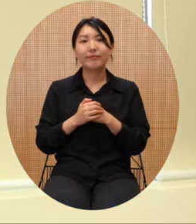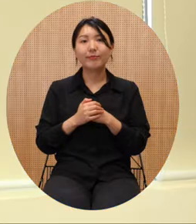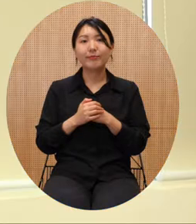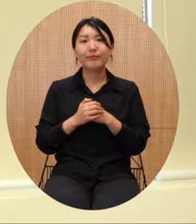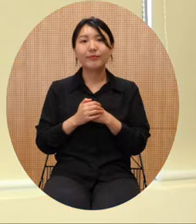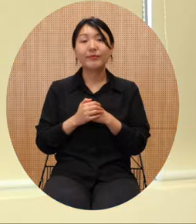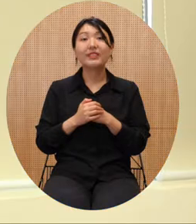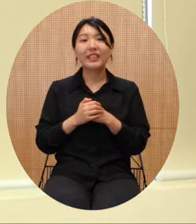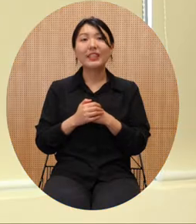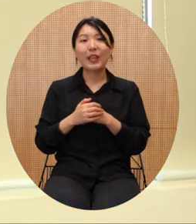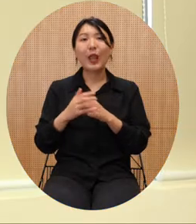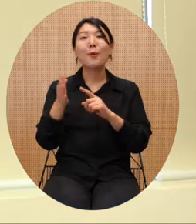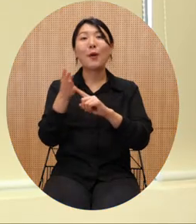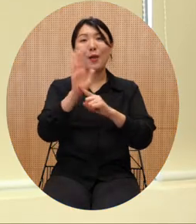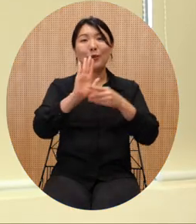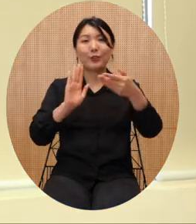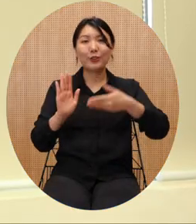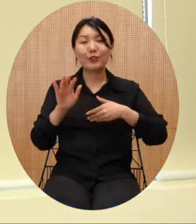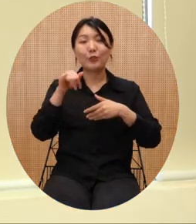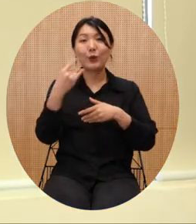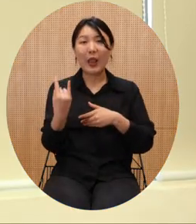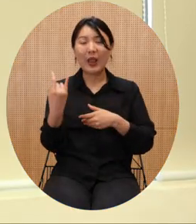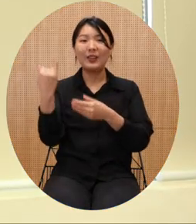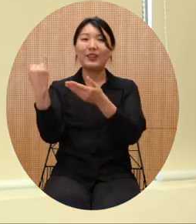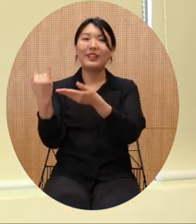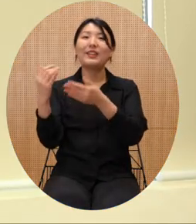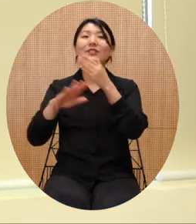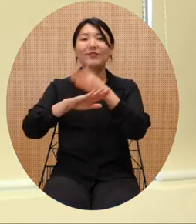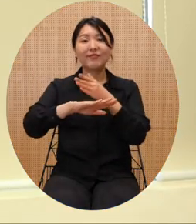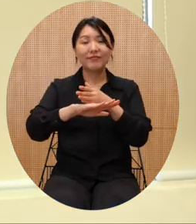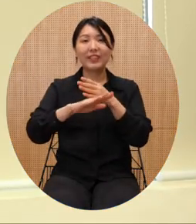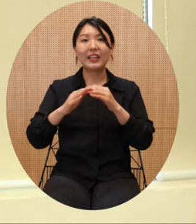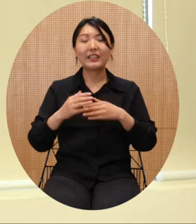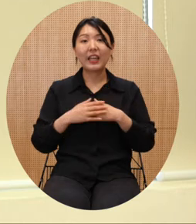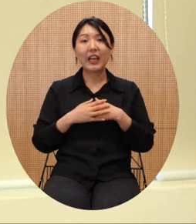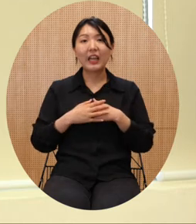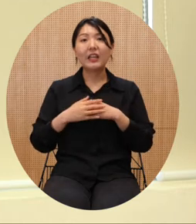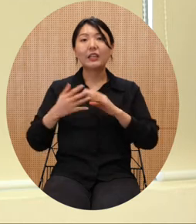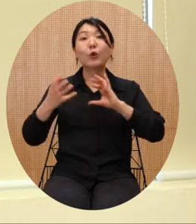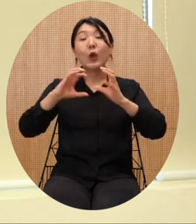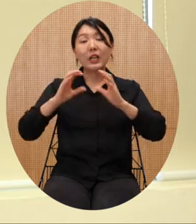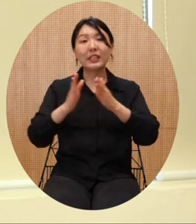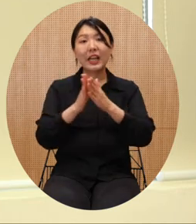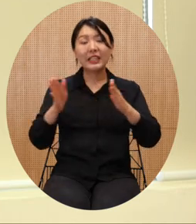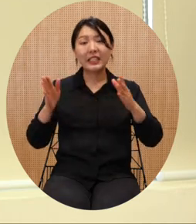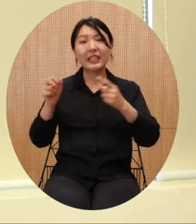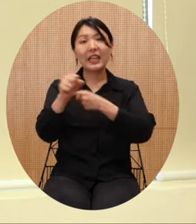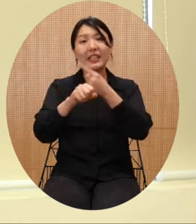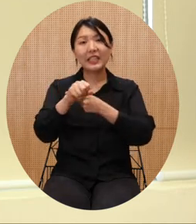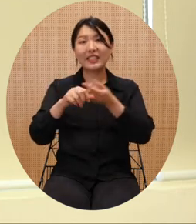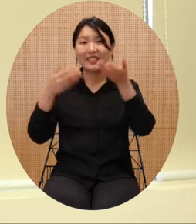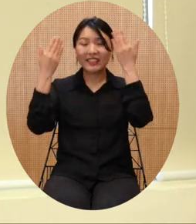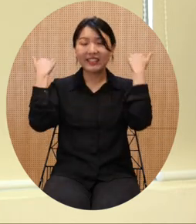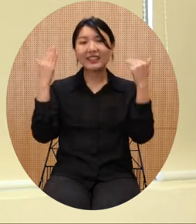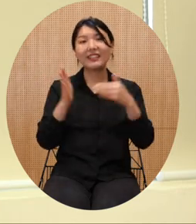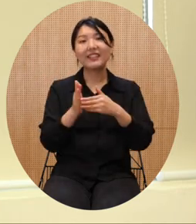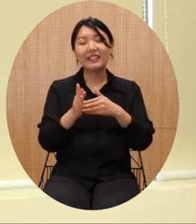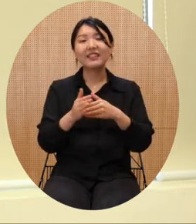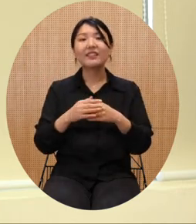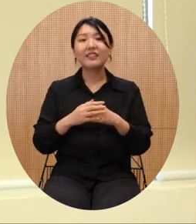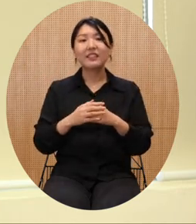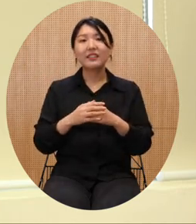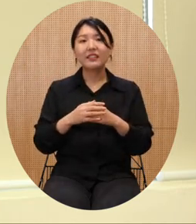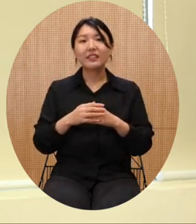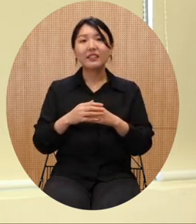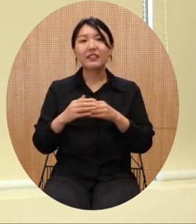아, 네, 발표해 주신 최은영 소장님 감사합니다. 저희가 토론회를 시작한 지 약 1시간 정도가 지났는데요. 예, 이후